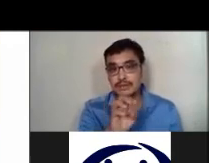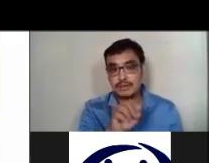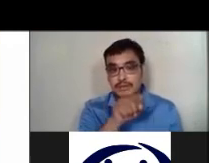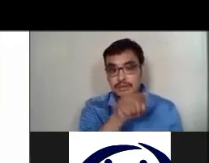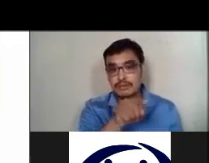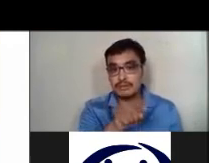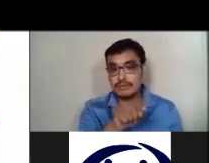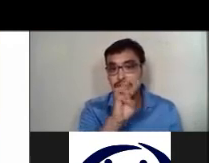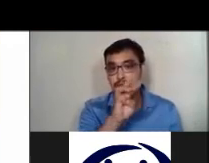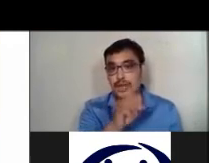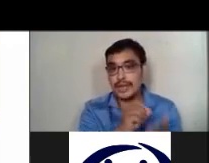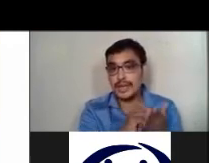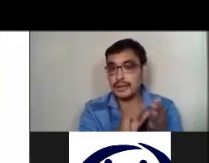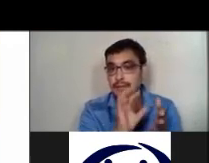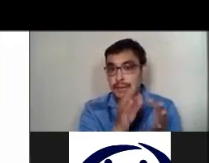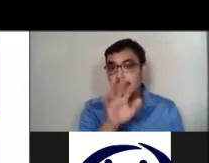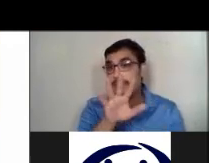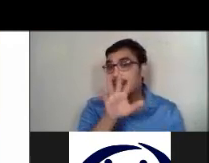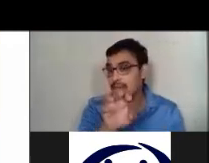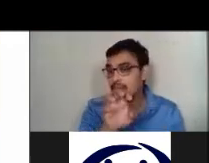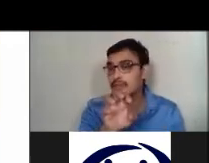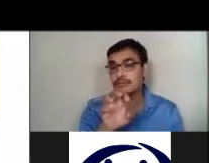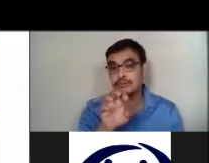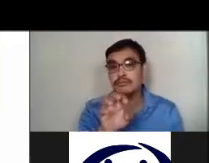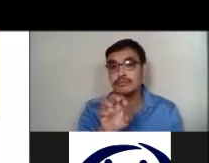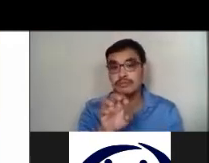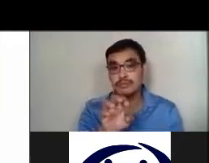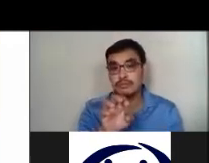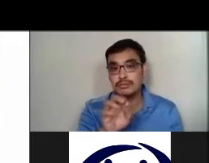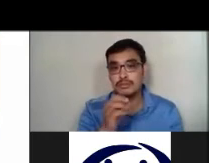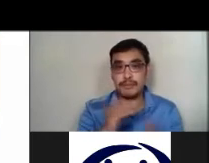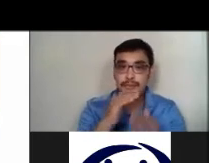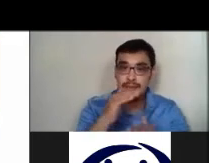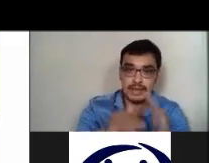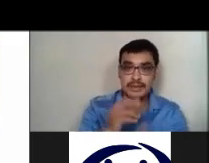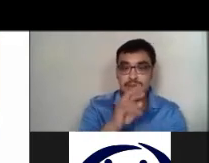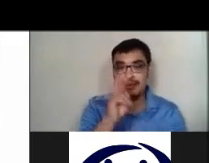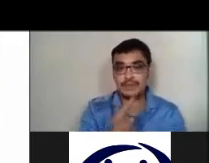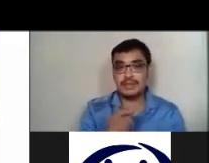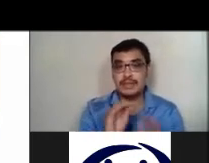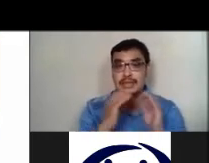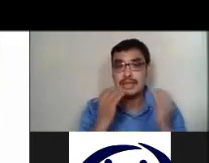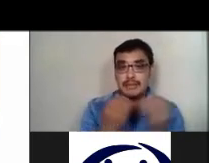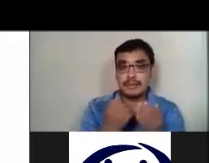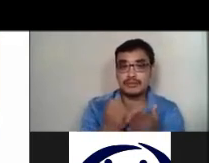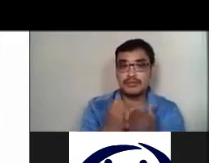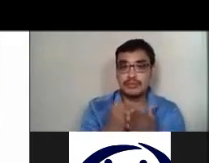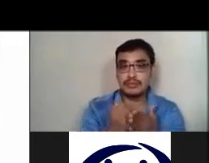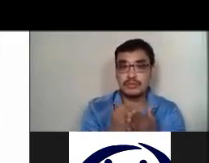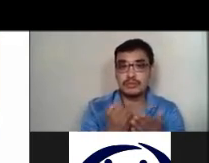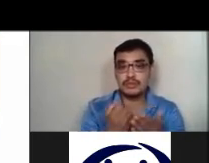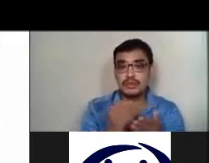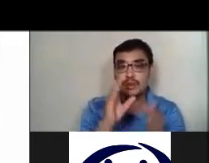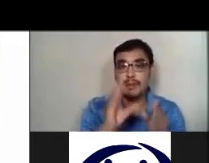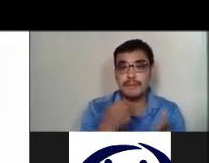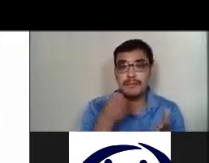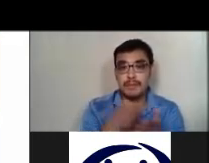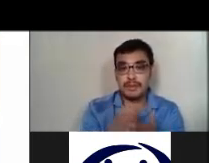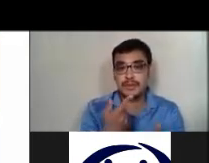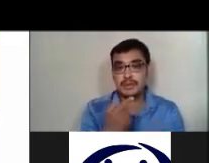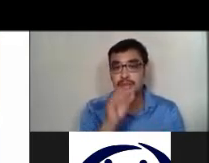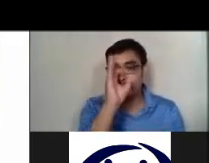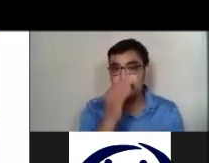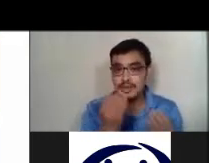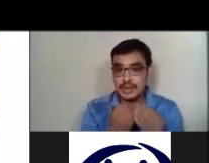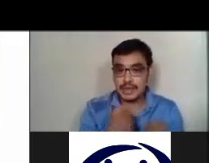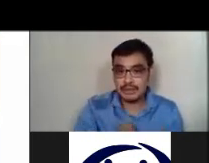मिस्टेक भयो होला. त्यसपछि आएर पारिवारिक र सामाजिक सहयोग एकदम कम भएको र विशेष गरी